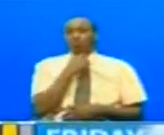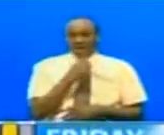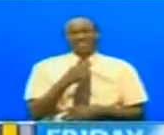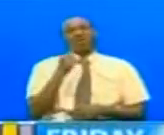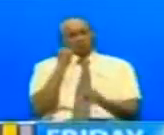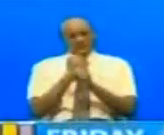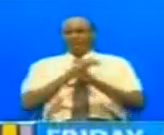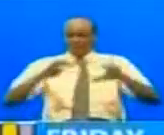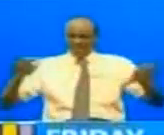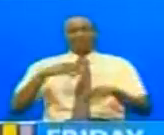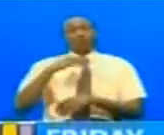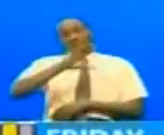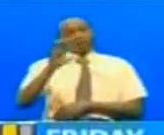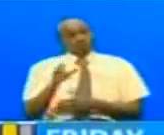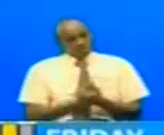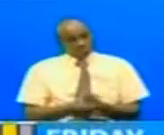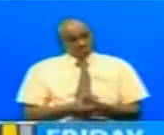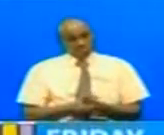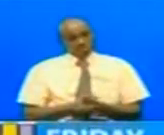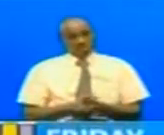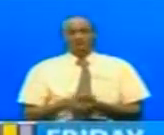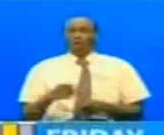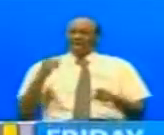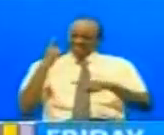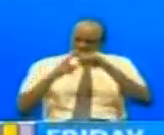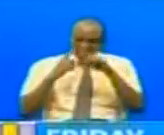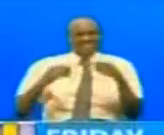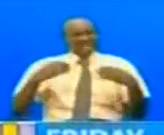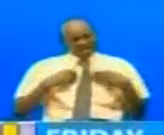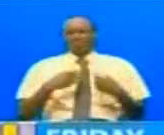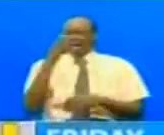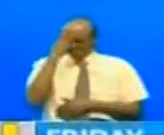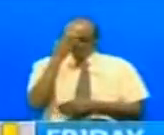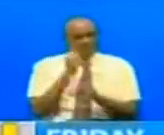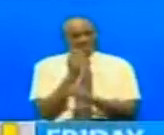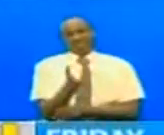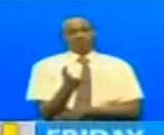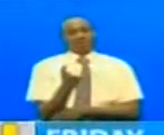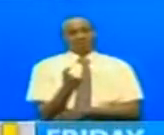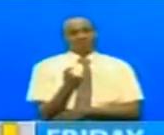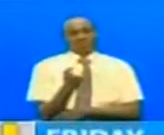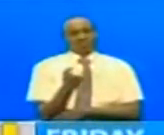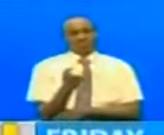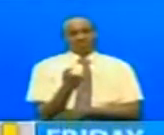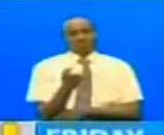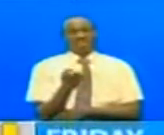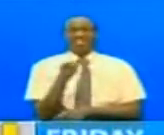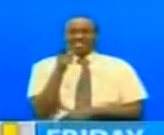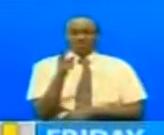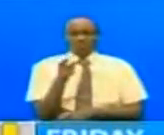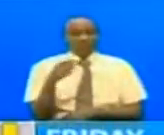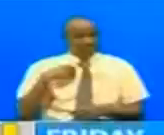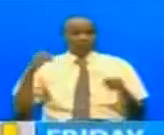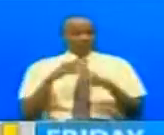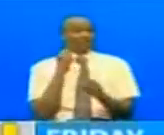permanent kutoka kwa county. Kwa sababu tuna tena tuko na experience, tumeizoea, tunaijua. So unakuta ni kazi inahofiwa.